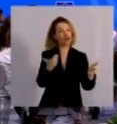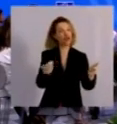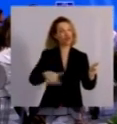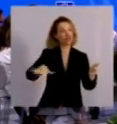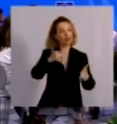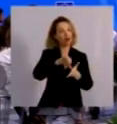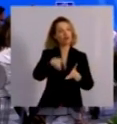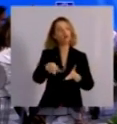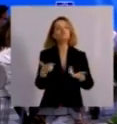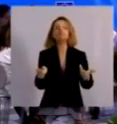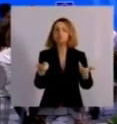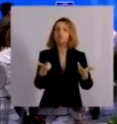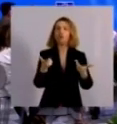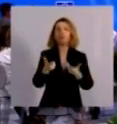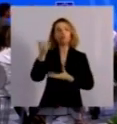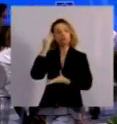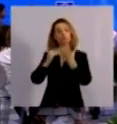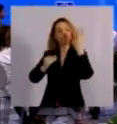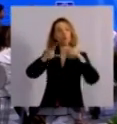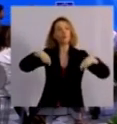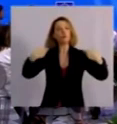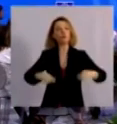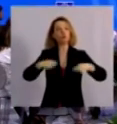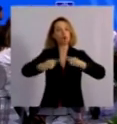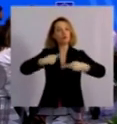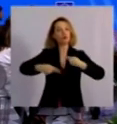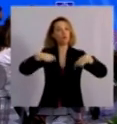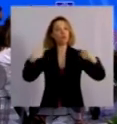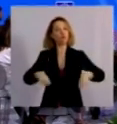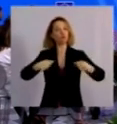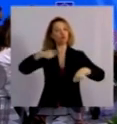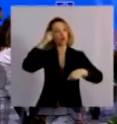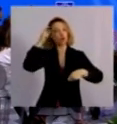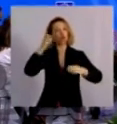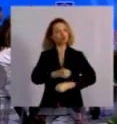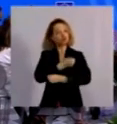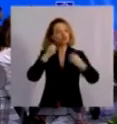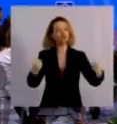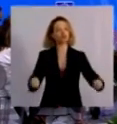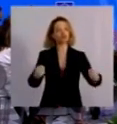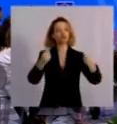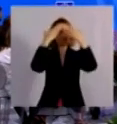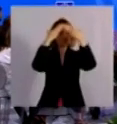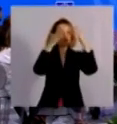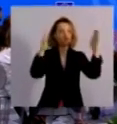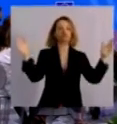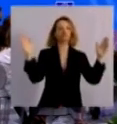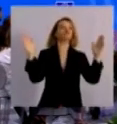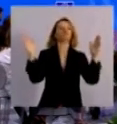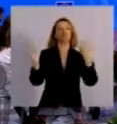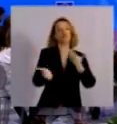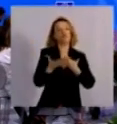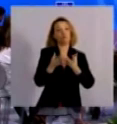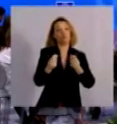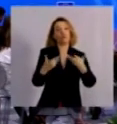στο πρόγραμμα Εράσμους να εμπλουτίσουν την εμπειρία. Οι ίδιοι οι καθηγητές, οι δάσκαλοι, να διευρύνουν το γνωστό